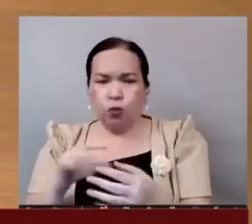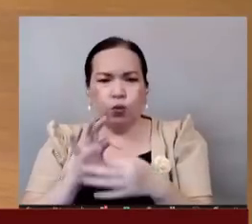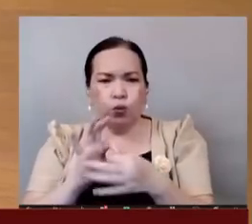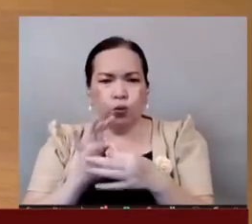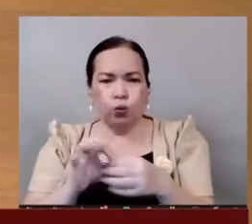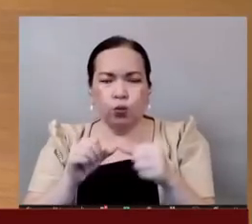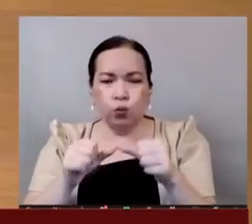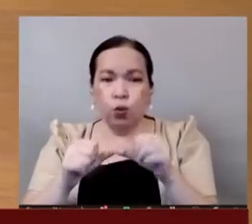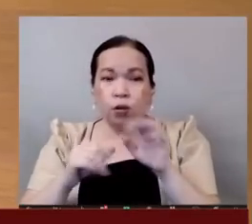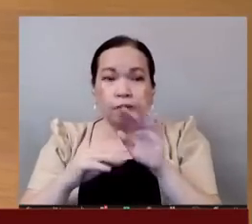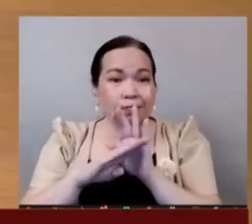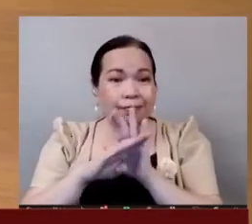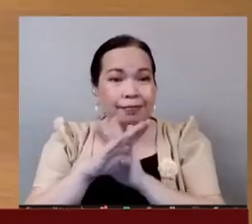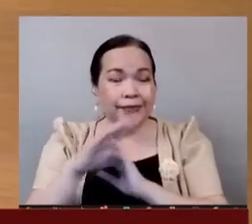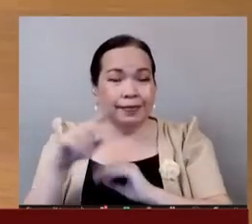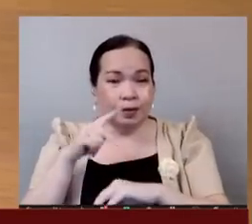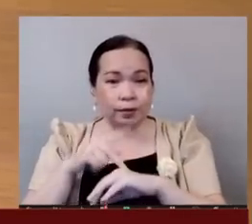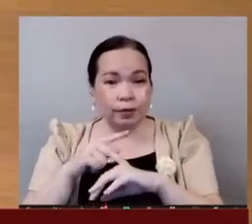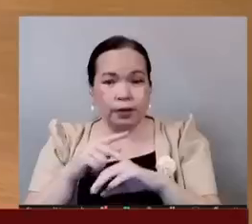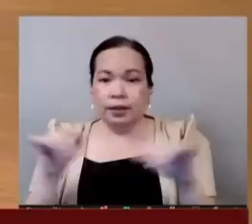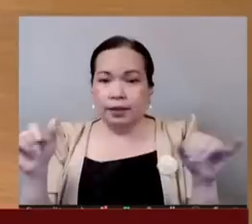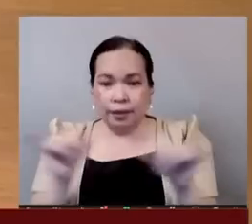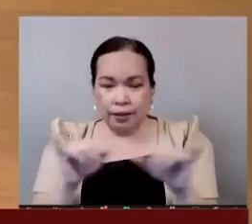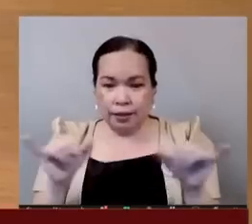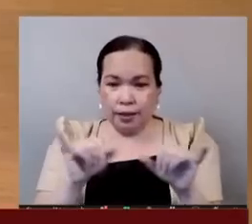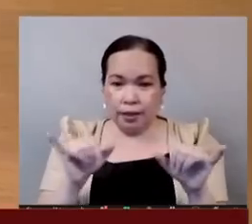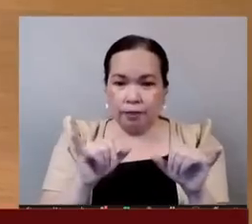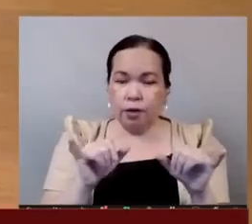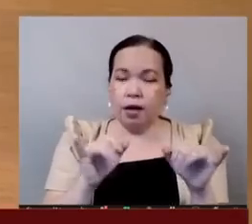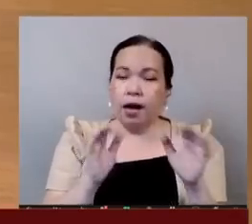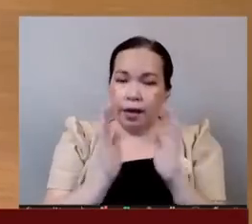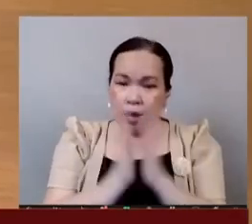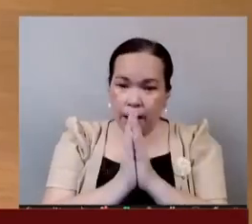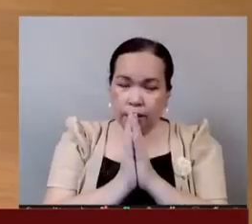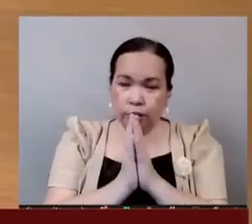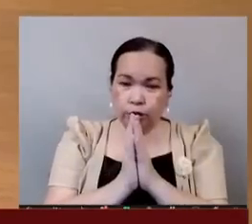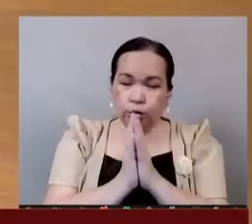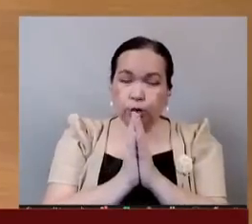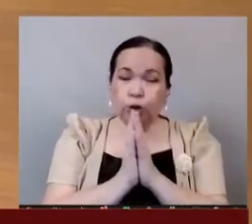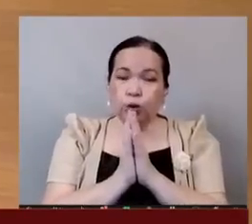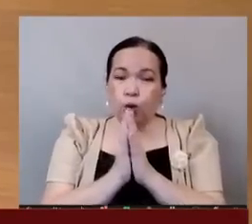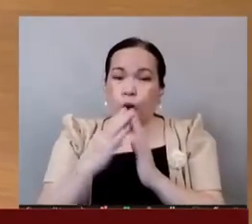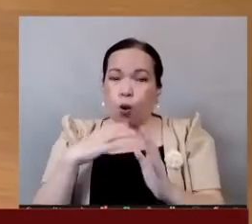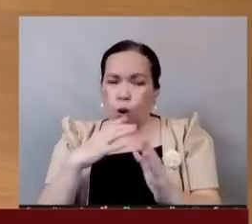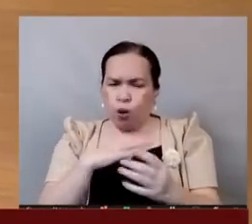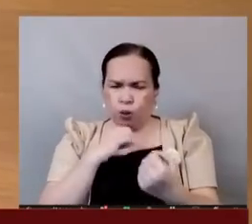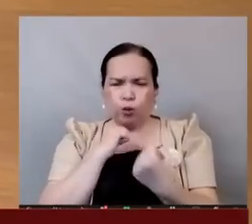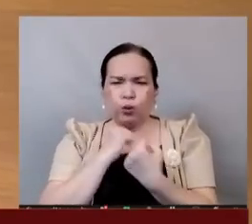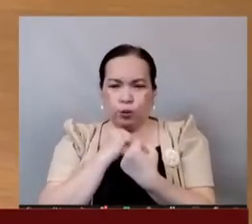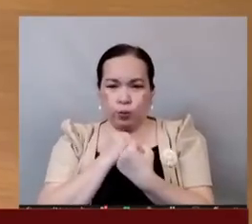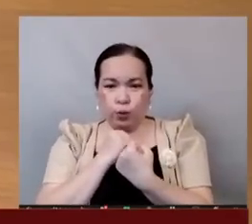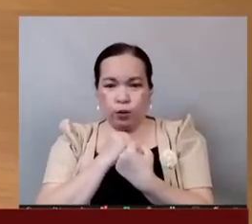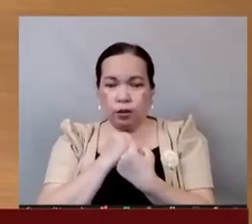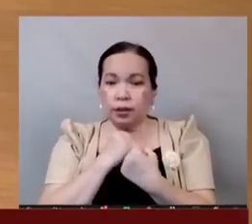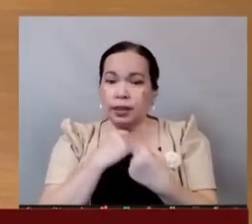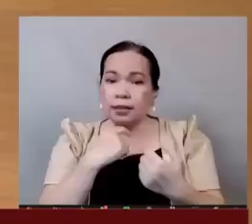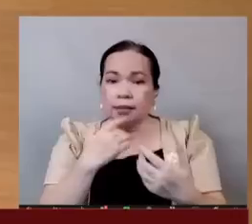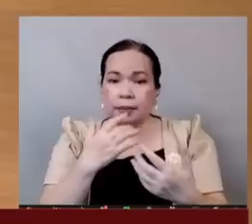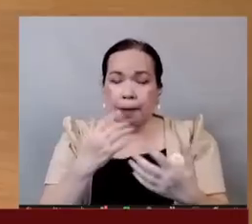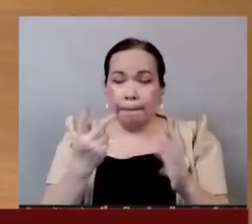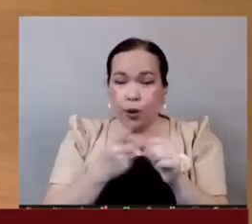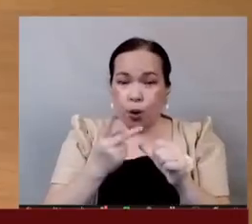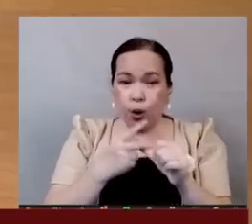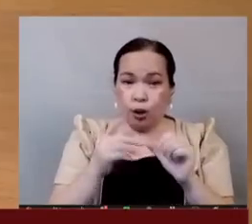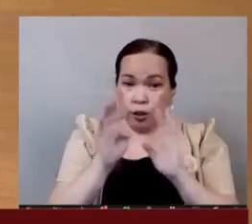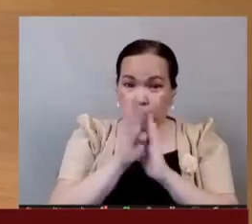pag-ahon. And once again, I appeal to Congress for its support for the following priority legislations. The